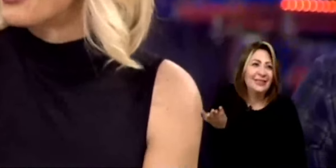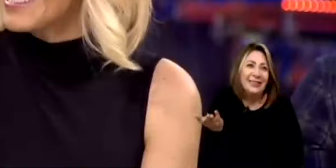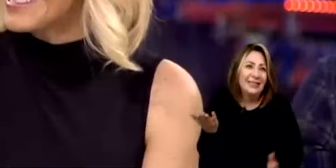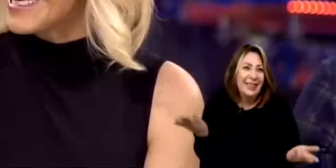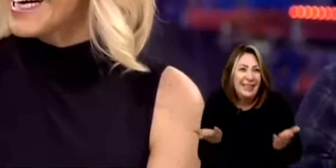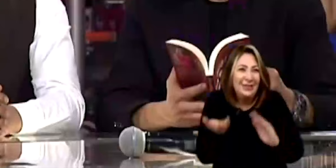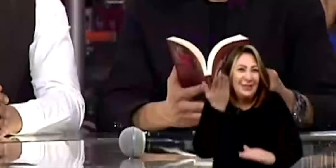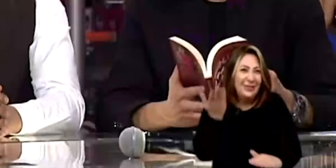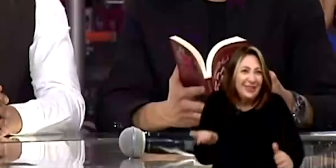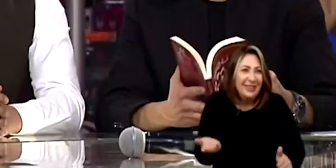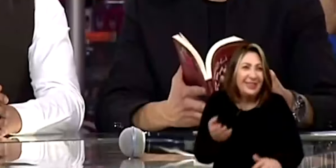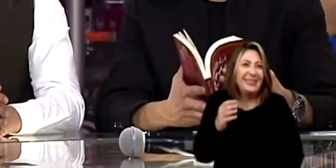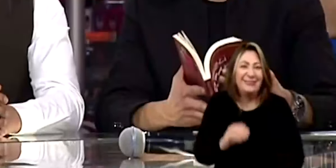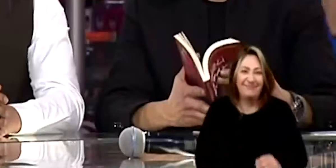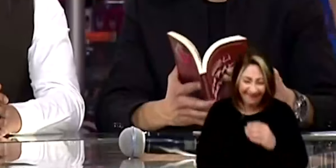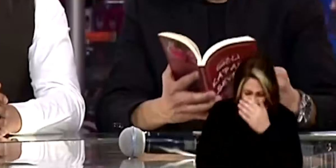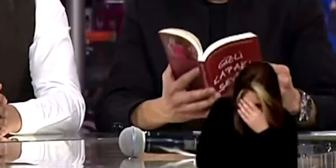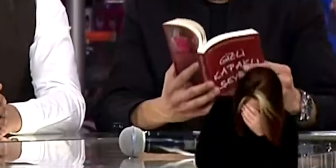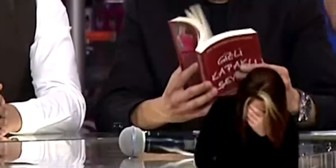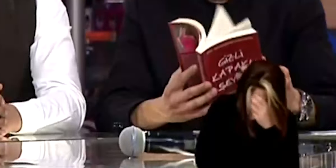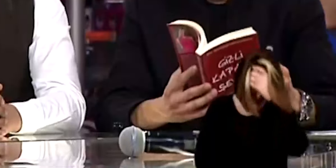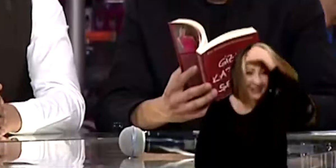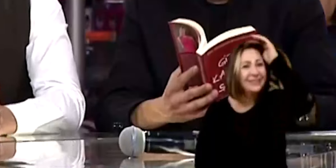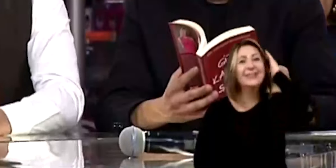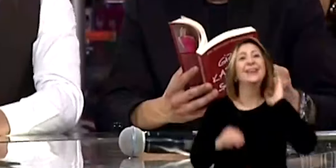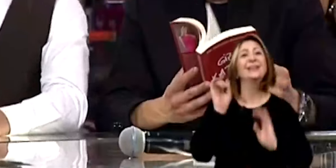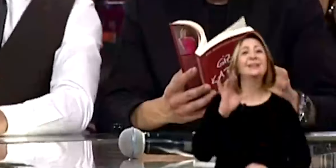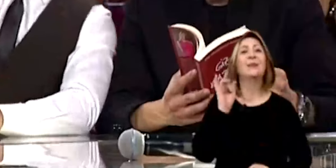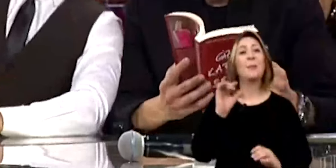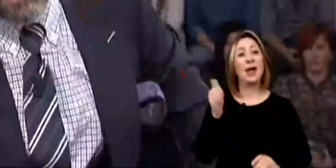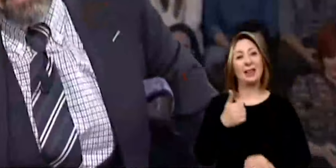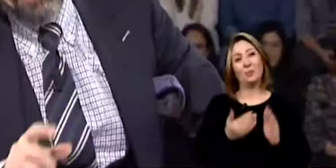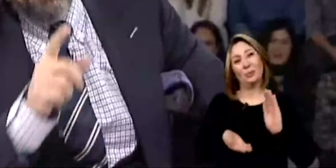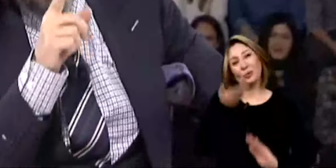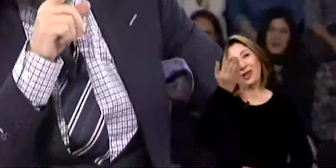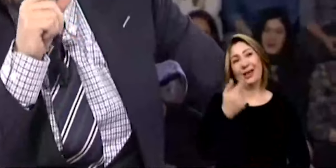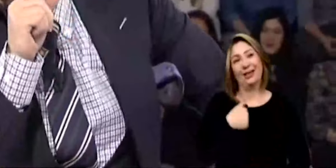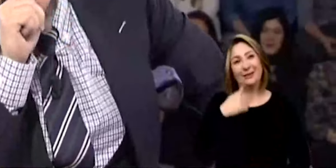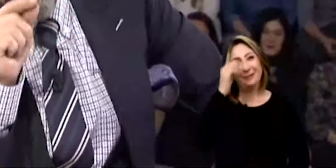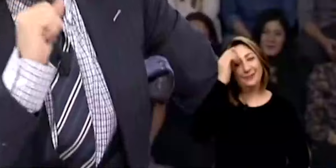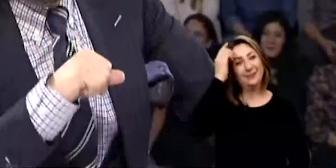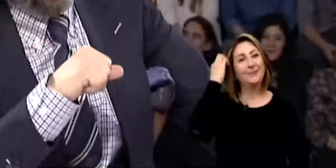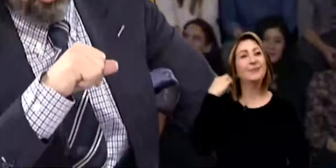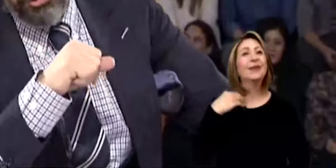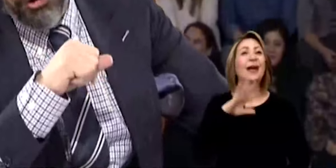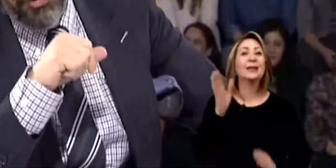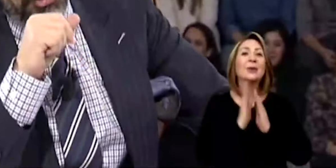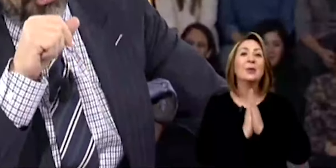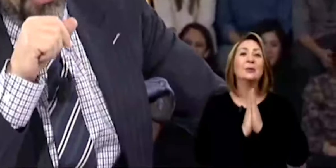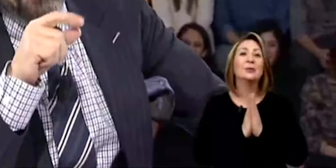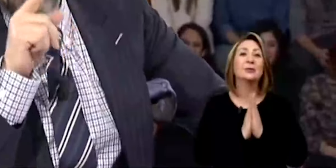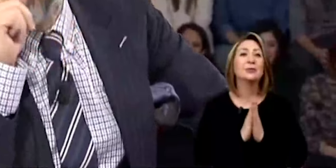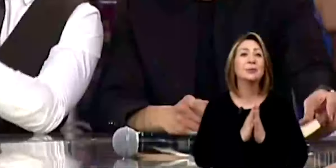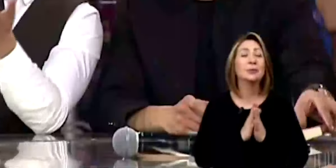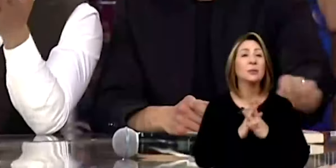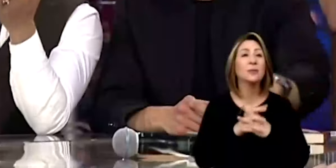Neyiniz yüksek? Evet, benim sperm kalite. Peki. Yani ben herkesten özür diliyorum. Hayır, ben